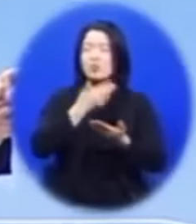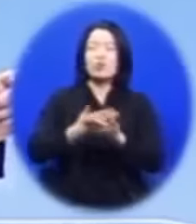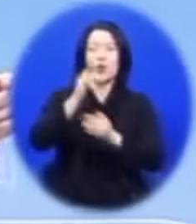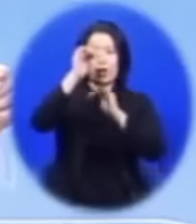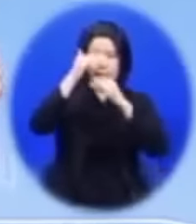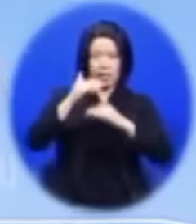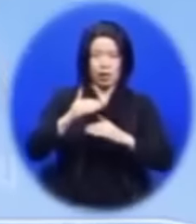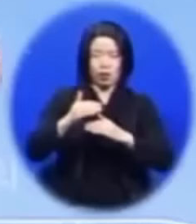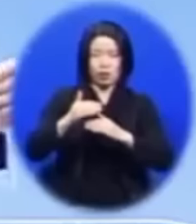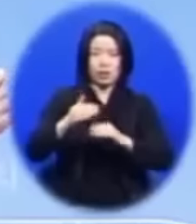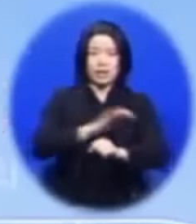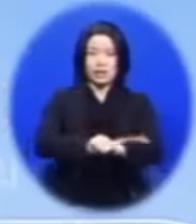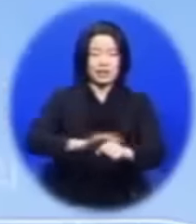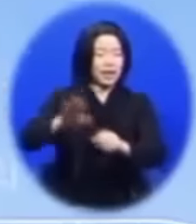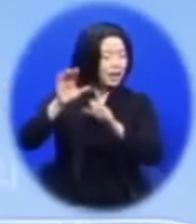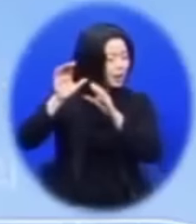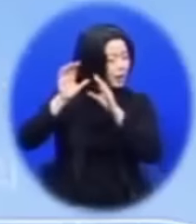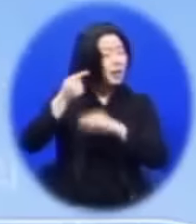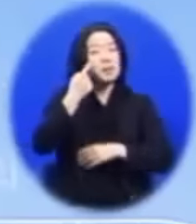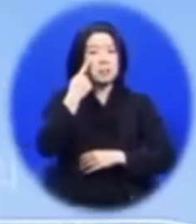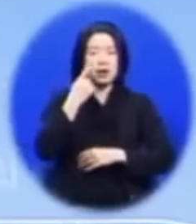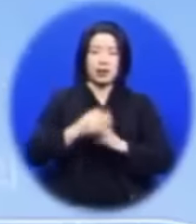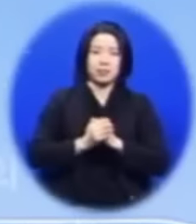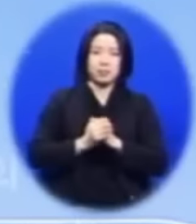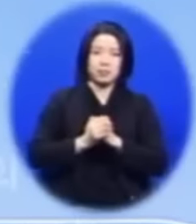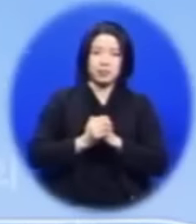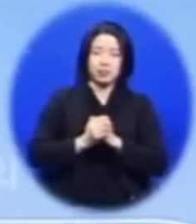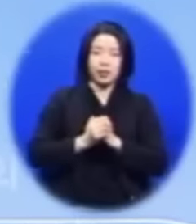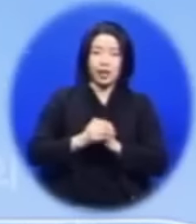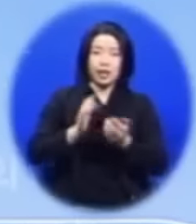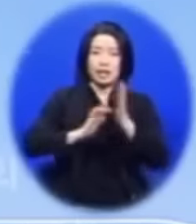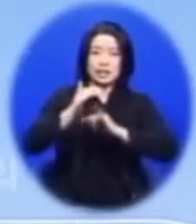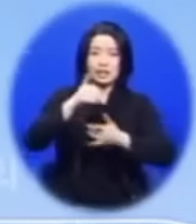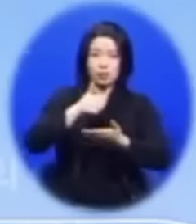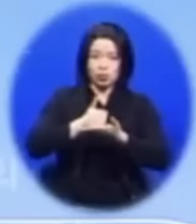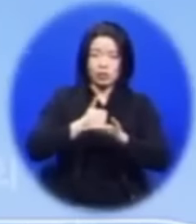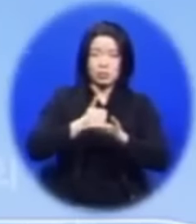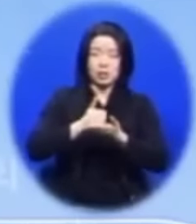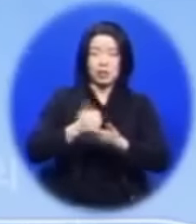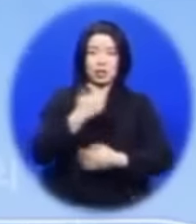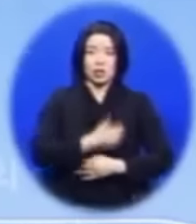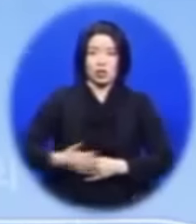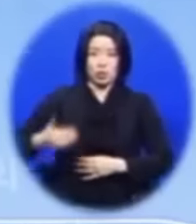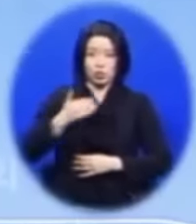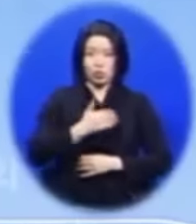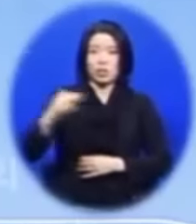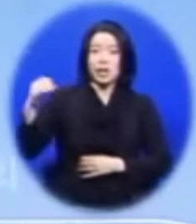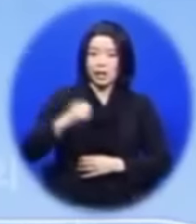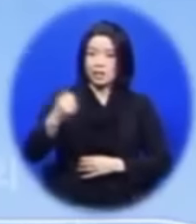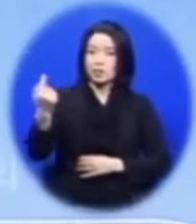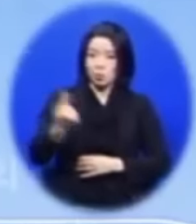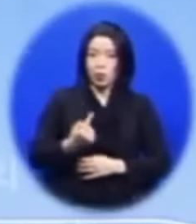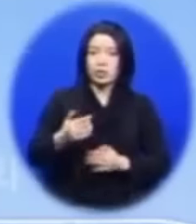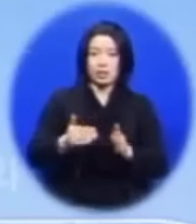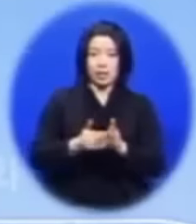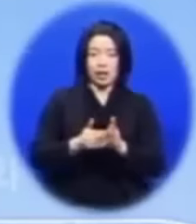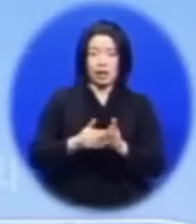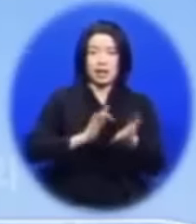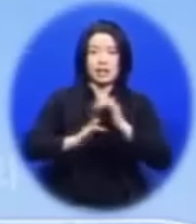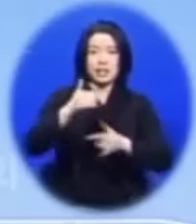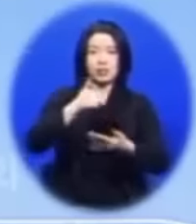내용이니까 잘 들어 보시기 바랍니다이 예수님이 육체를 입고 오셨다